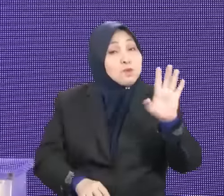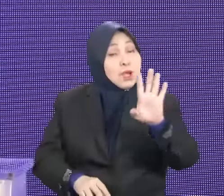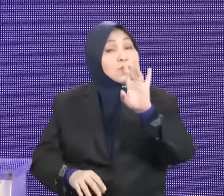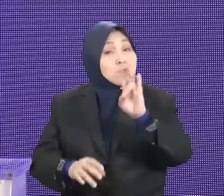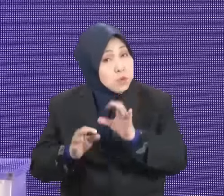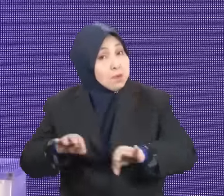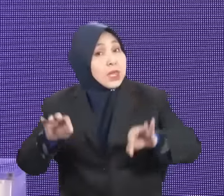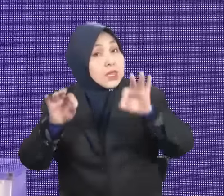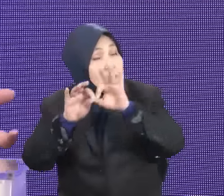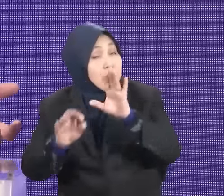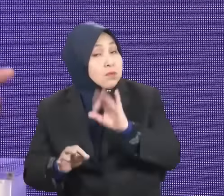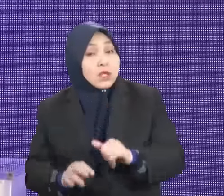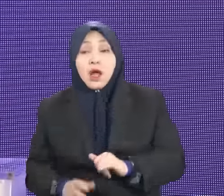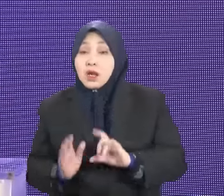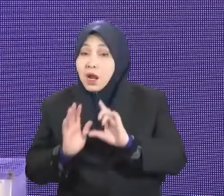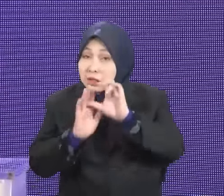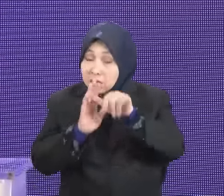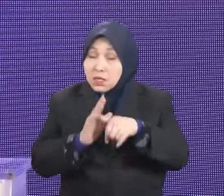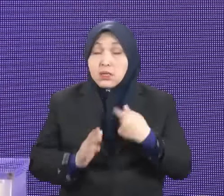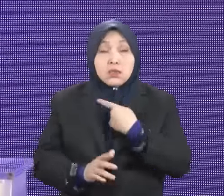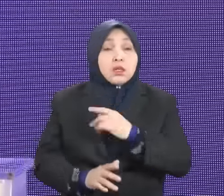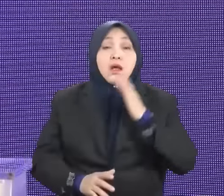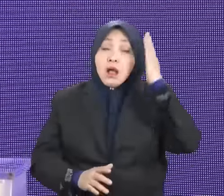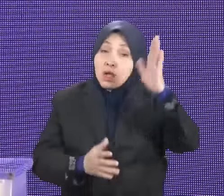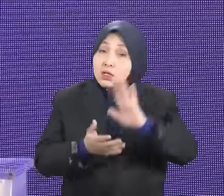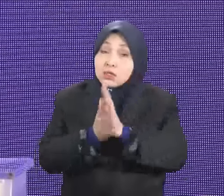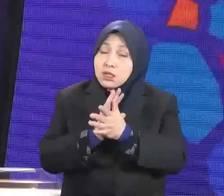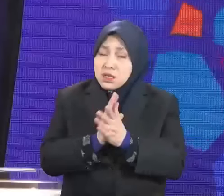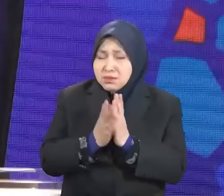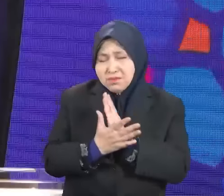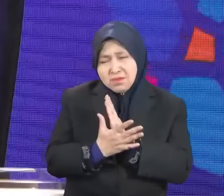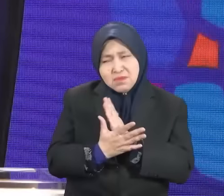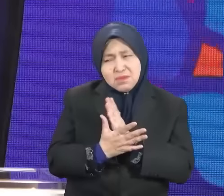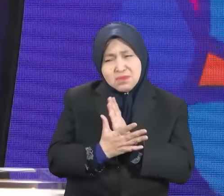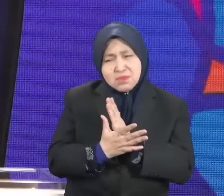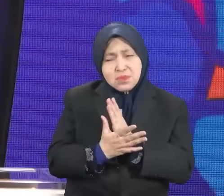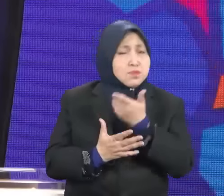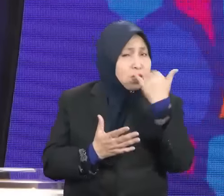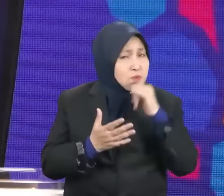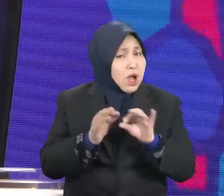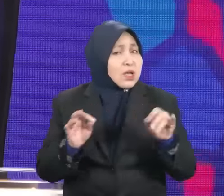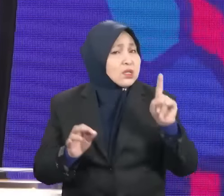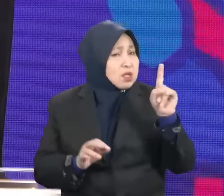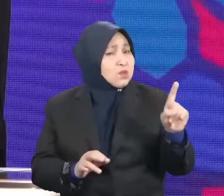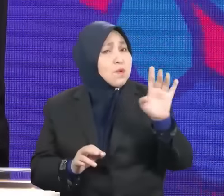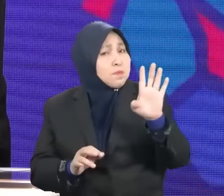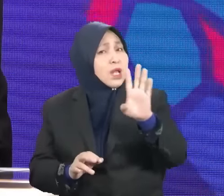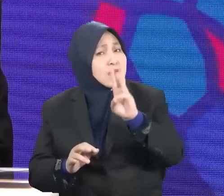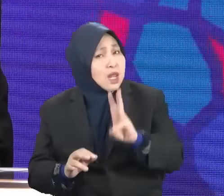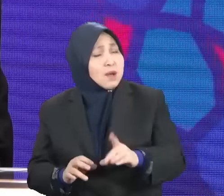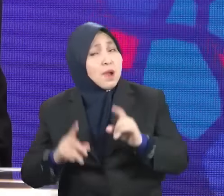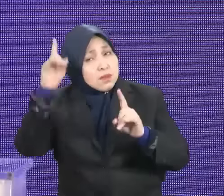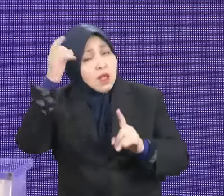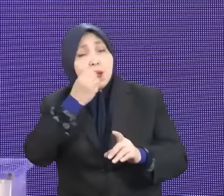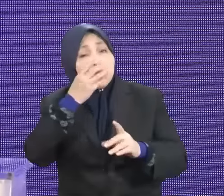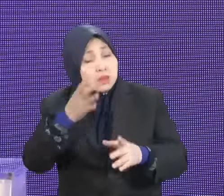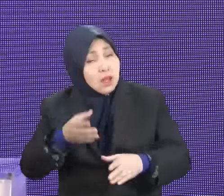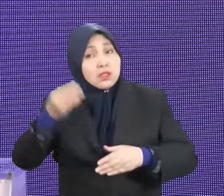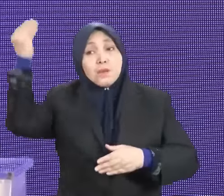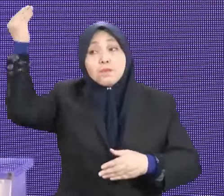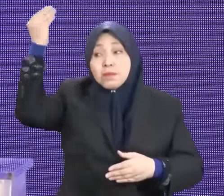kalau tidak Nanti Ustaz ya kita akan jadi ragu-ragu ya itu sebabnya bila ayat 146 ini Allah menyatakan tentang orang yang diberi